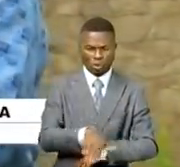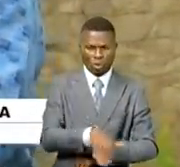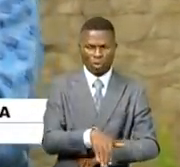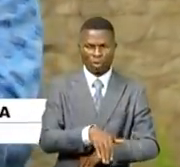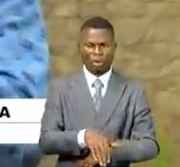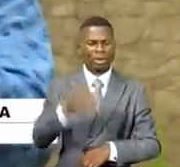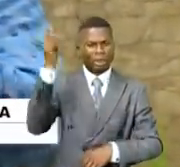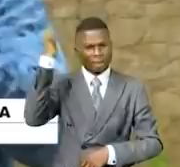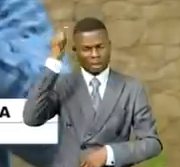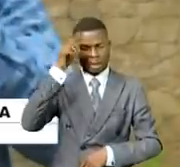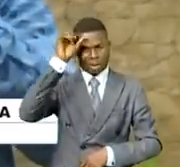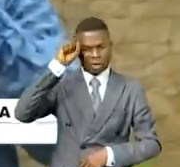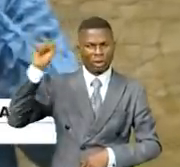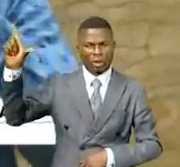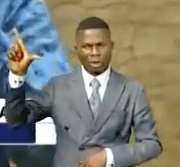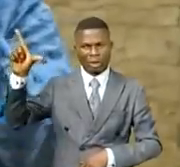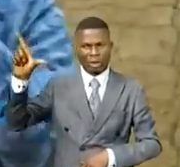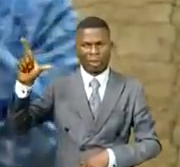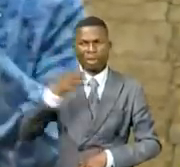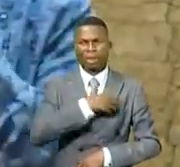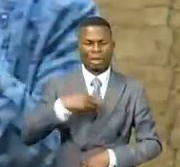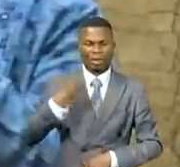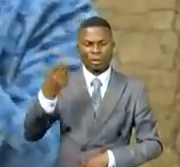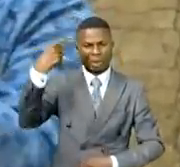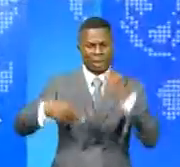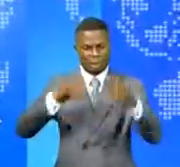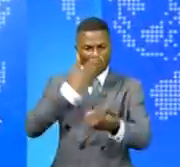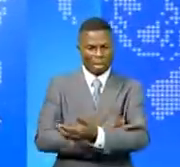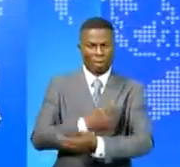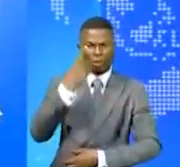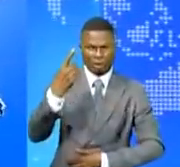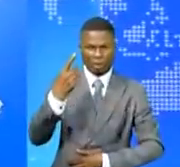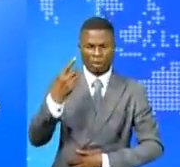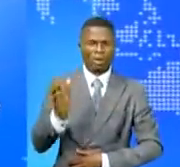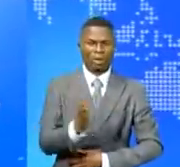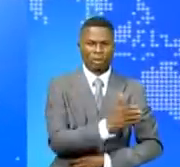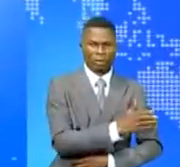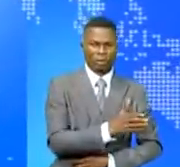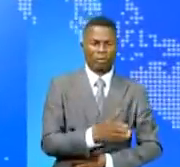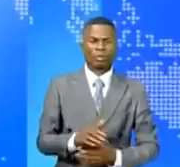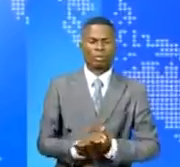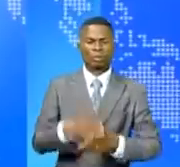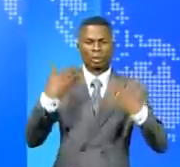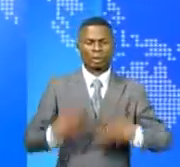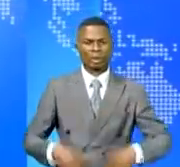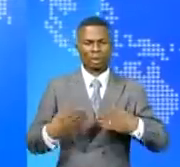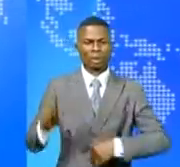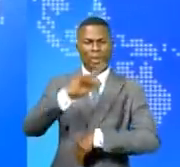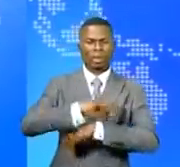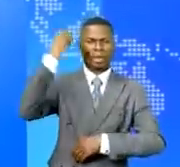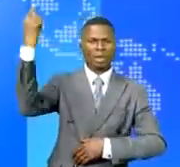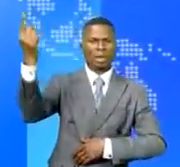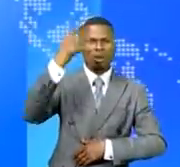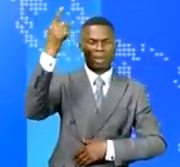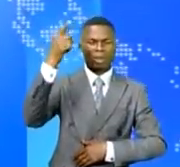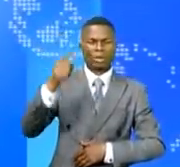la sagesse de Salomon devant 2 femmes qui se disputaient un bébé. En marge de la célébration de la Journée internationale de